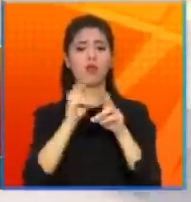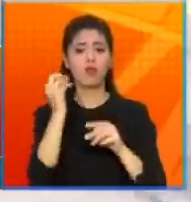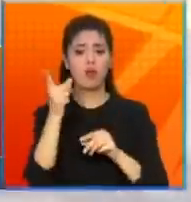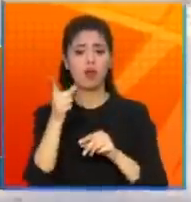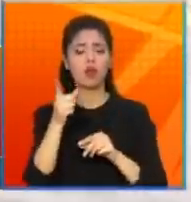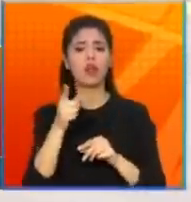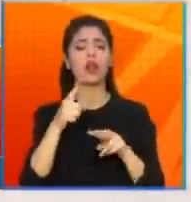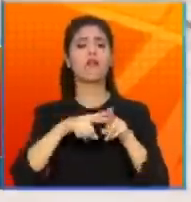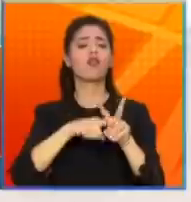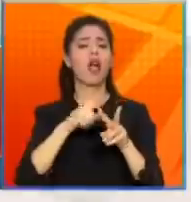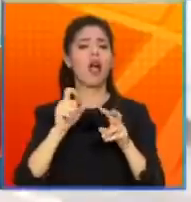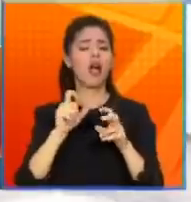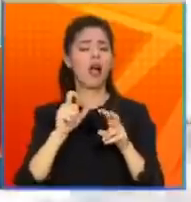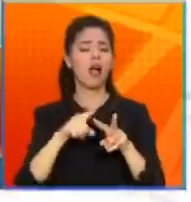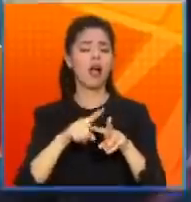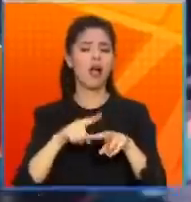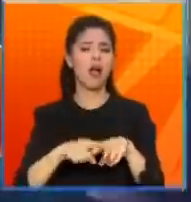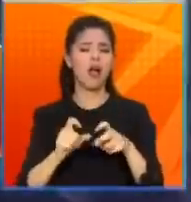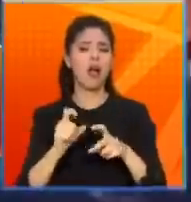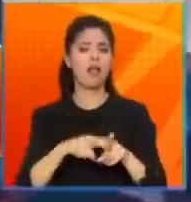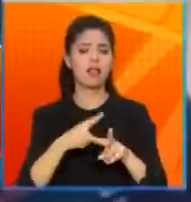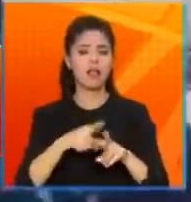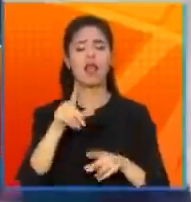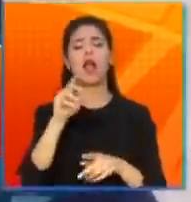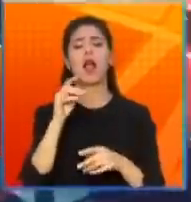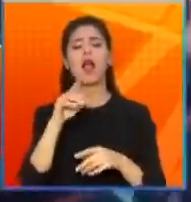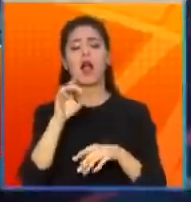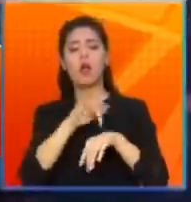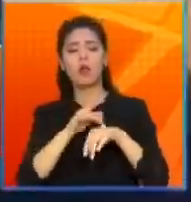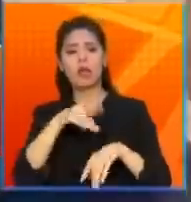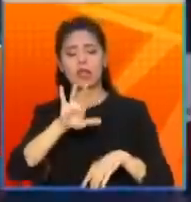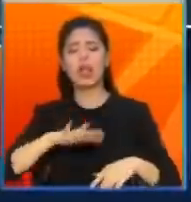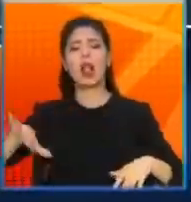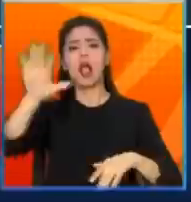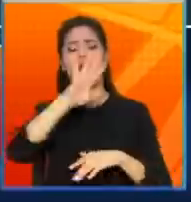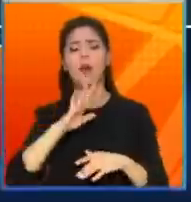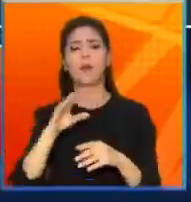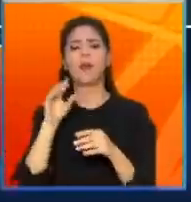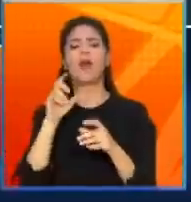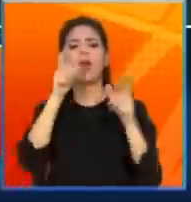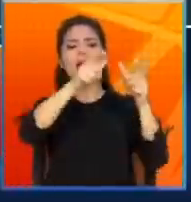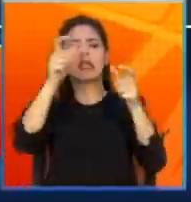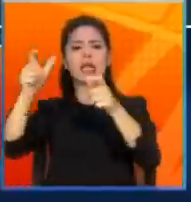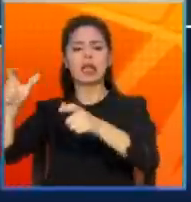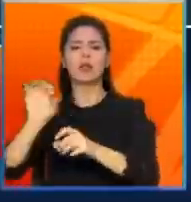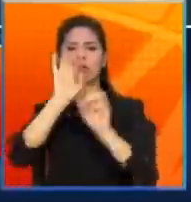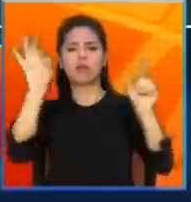Koronavirüs Asya ülkelerinin yanı sıra Amerika, Avrupa ve Avustralya kıtalarında etkili olmaya başladı.